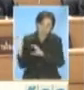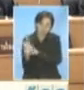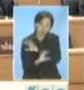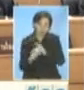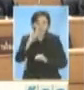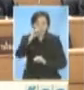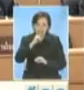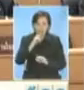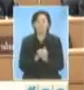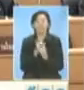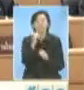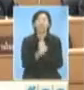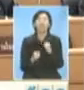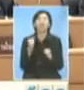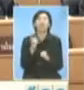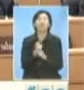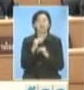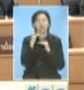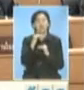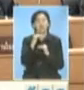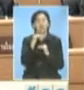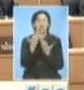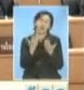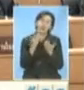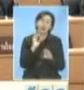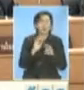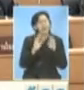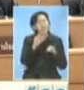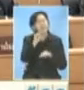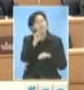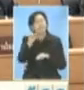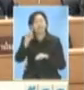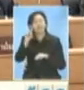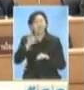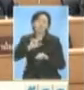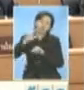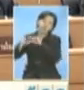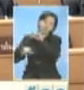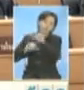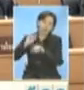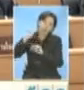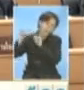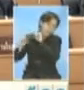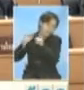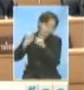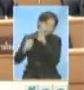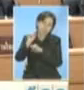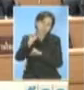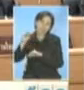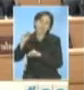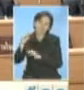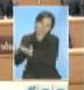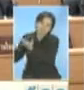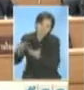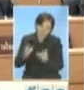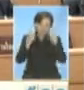ยปีนึงเนี่ยไม่เกิน20ถึง30ครั้งเต็มที่ครับคือไปเชิญชวนพาเชิญท่านน